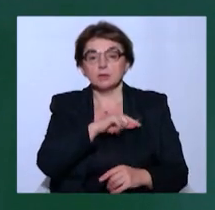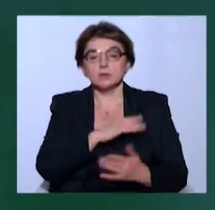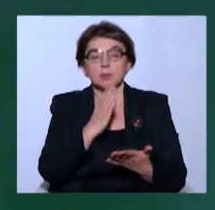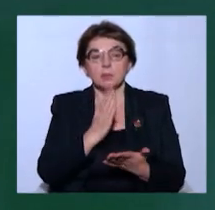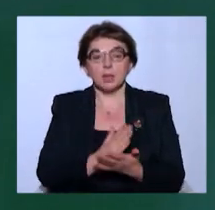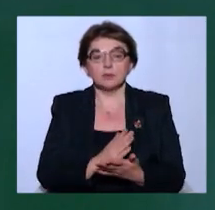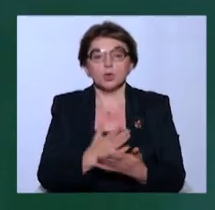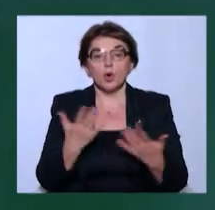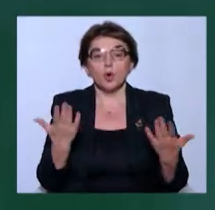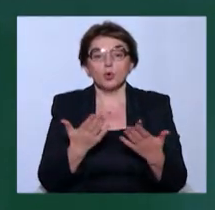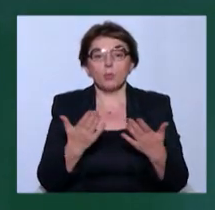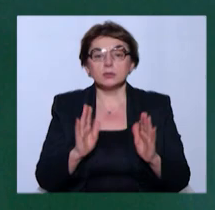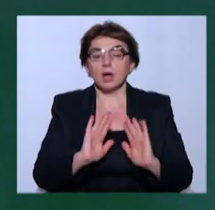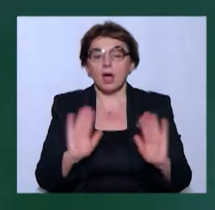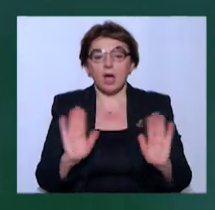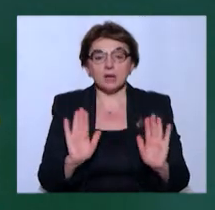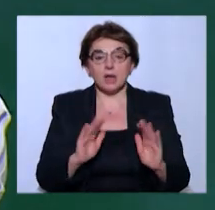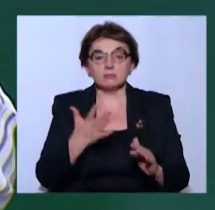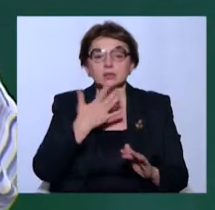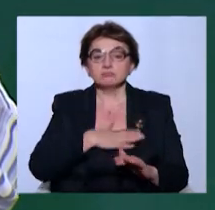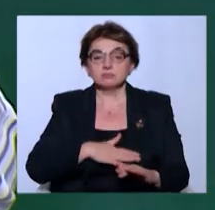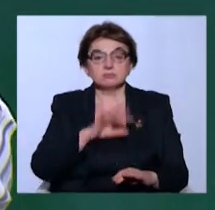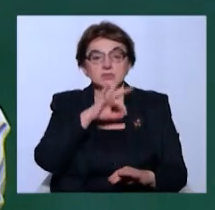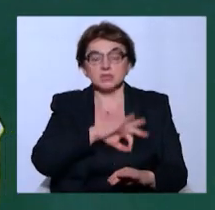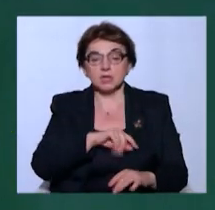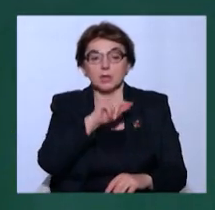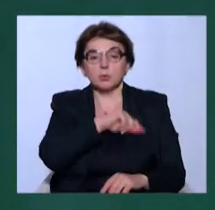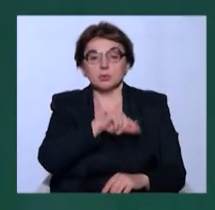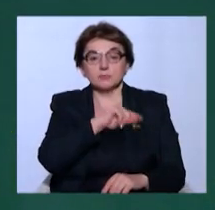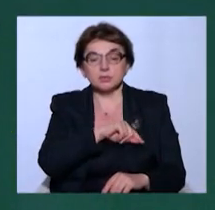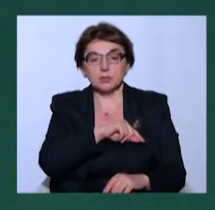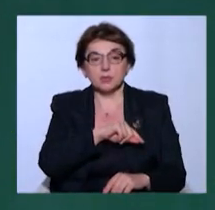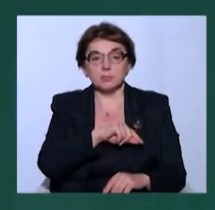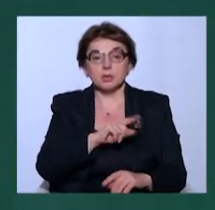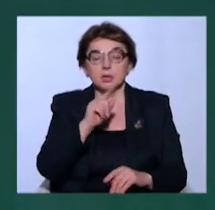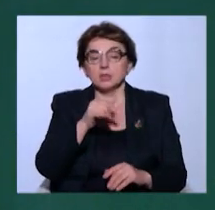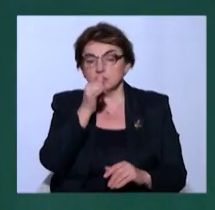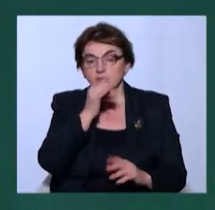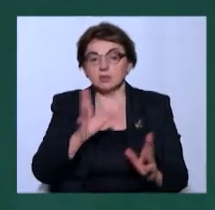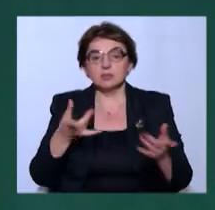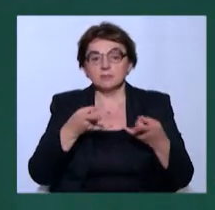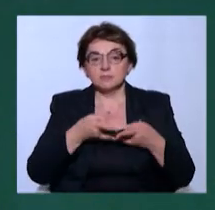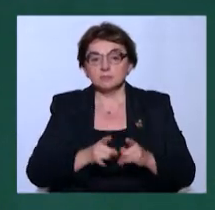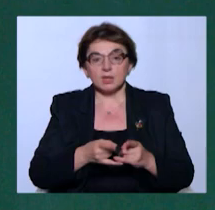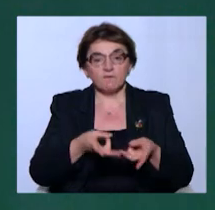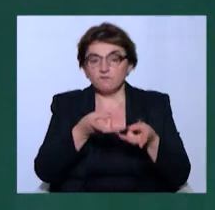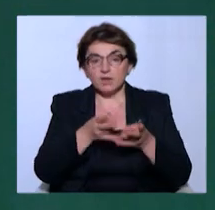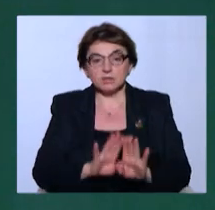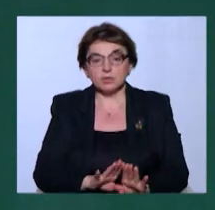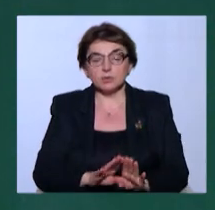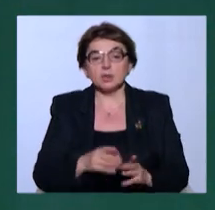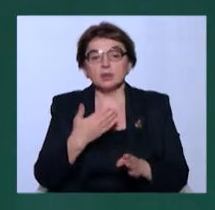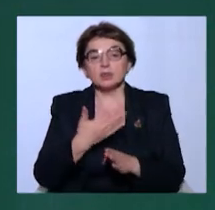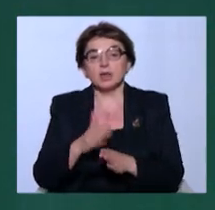და რომლებსაც არ აღმოაჩნდება სასარგებლო ნიშანთვისებები, ის ვერ დატოვებს შთამომავლობას და